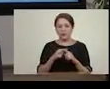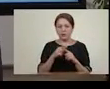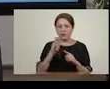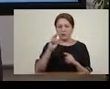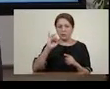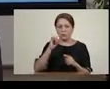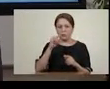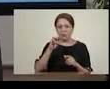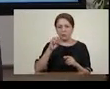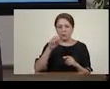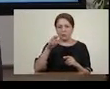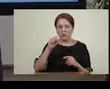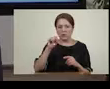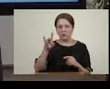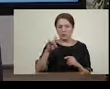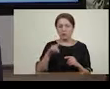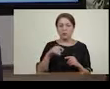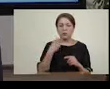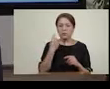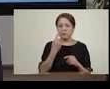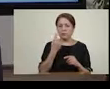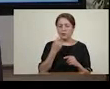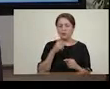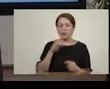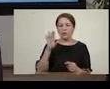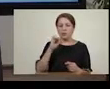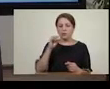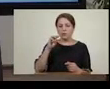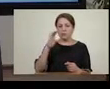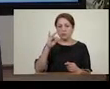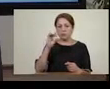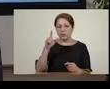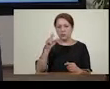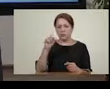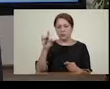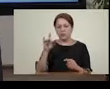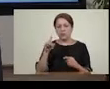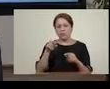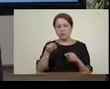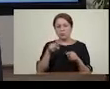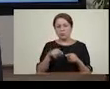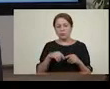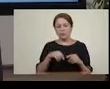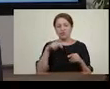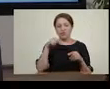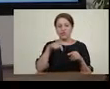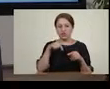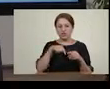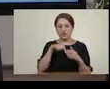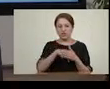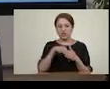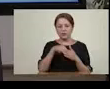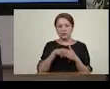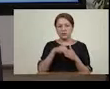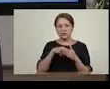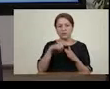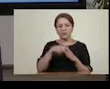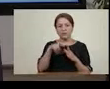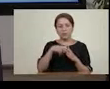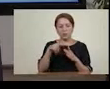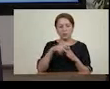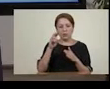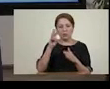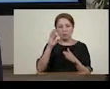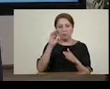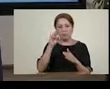o'simligi hisoblanadi. Itsigak o'simligini tarkibida ishlab chiqadigan zaharli modda anabazin degan moddasi bor